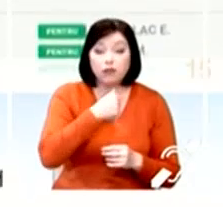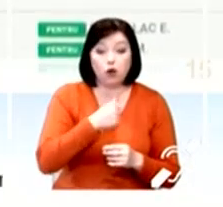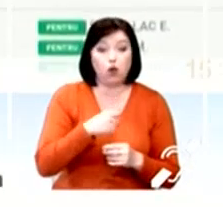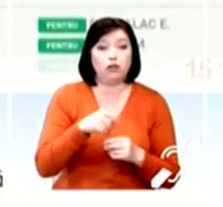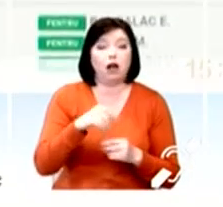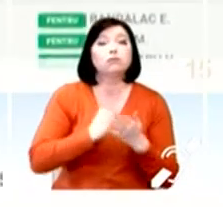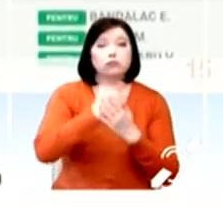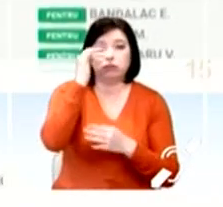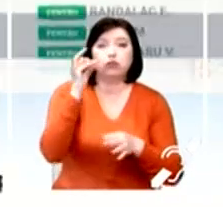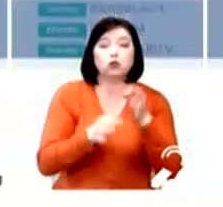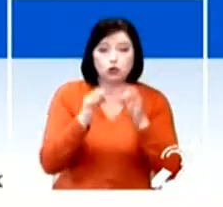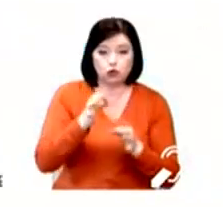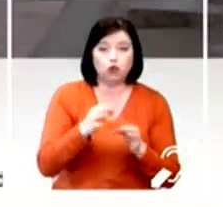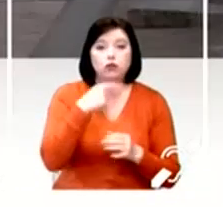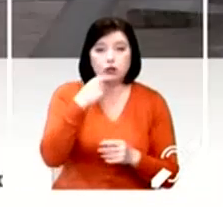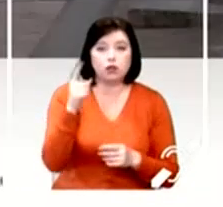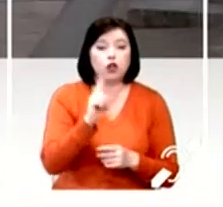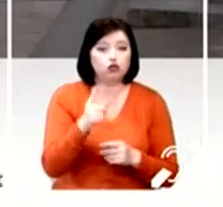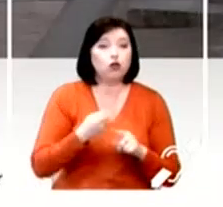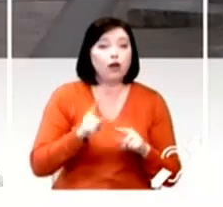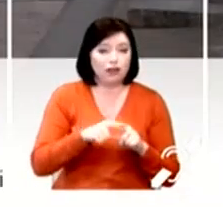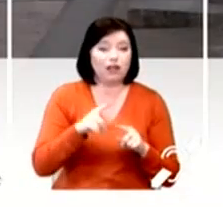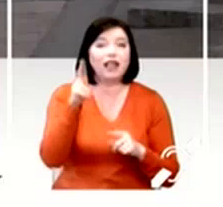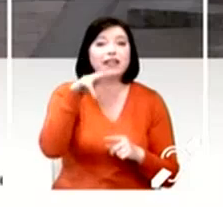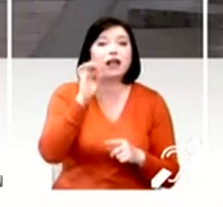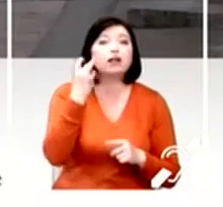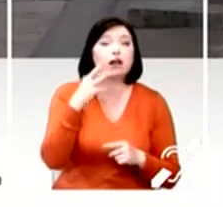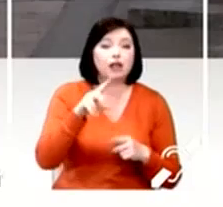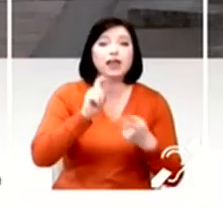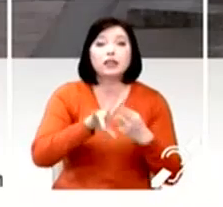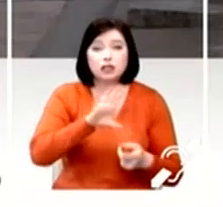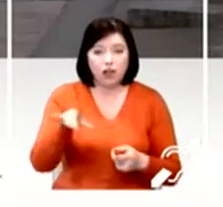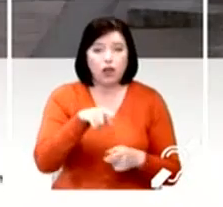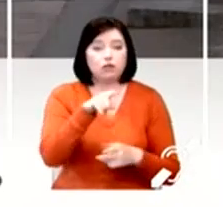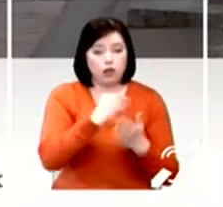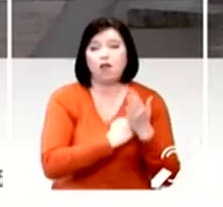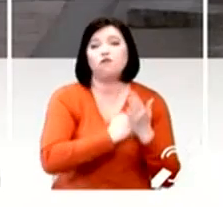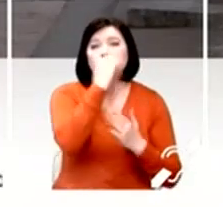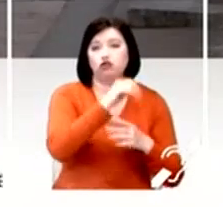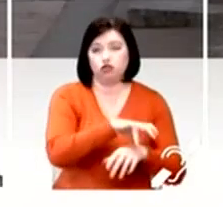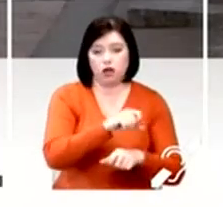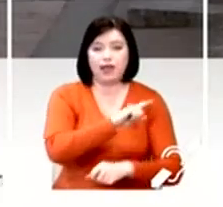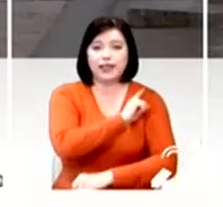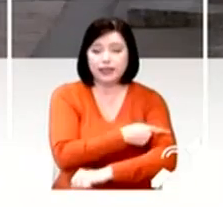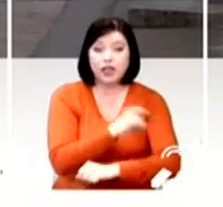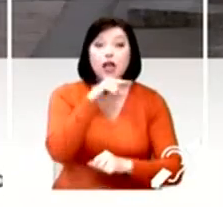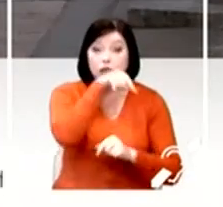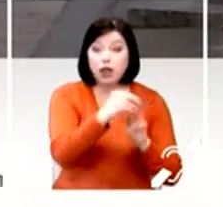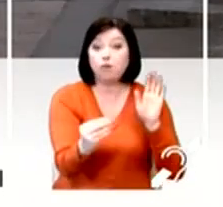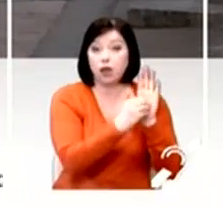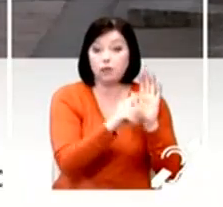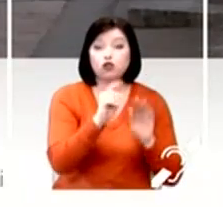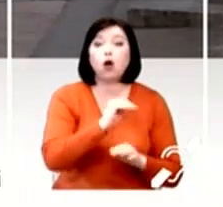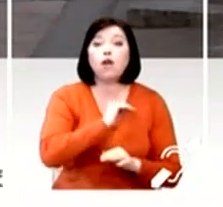Curtea Constituțională a subliniat că declarația de independență are valoare juridică superioară, iar acolo se menționează că